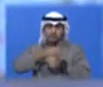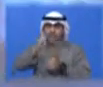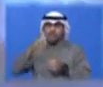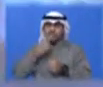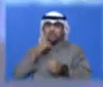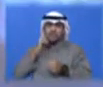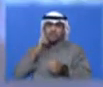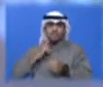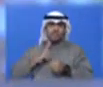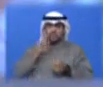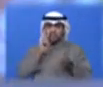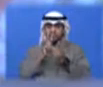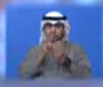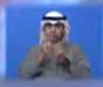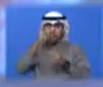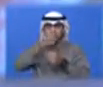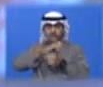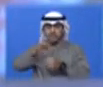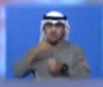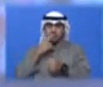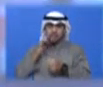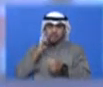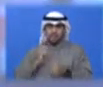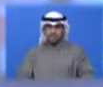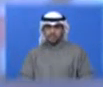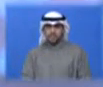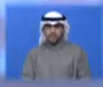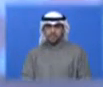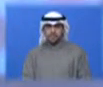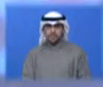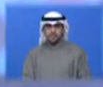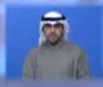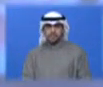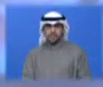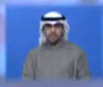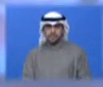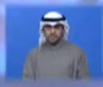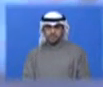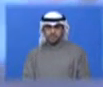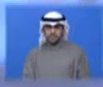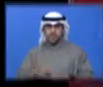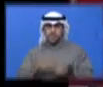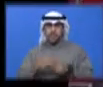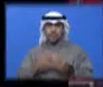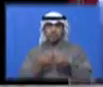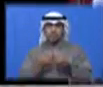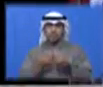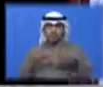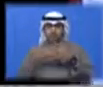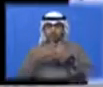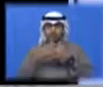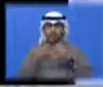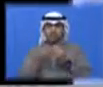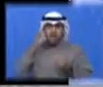إليكم إعادة لموجزها، في أمان الله، والسلام عليكم ورحمة الله وبركاته. الكويت تشارك دولة